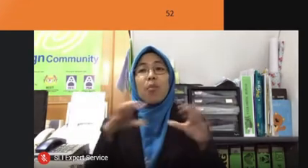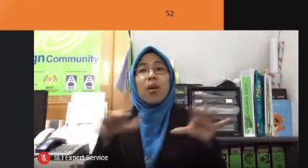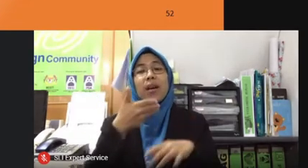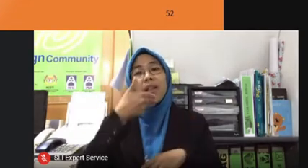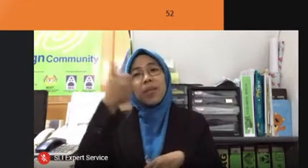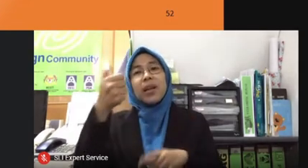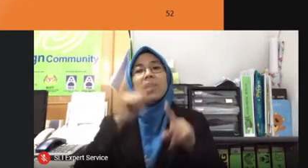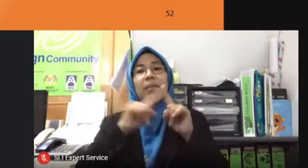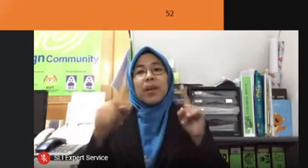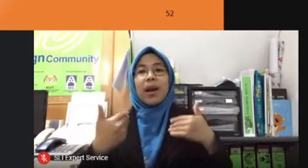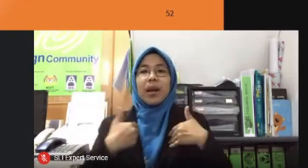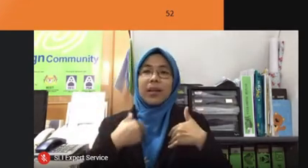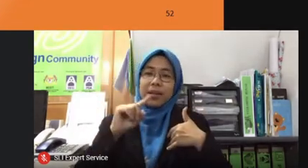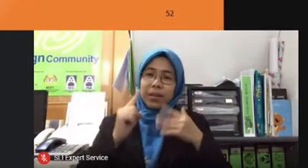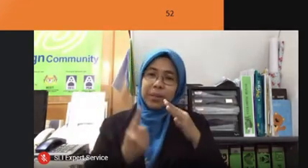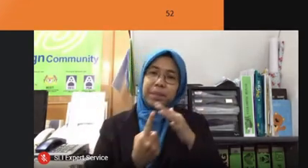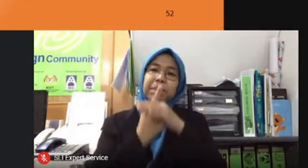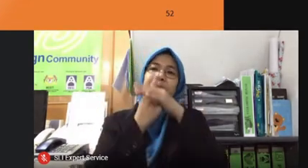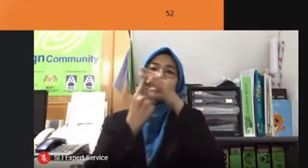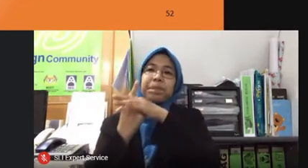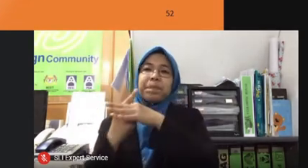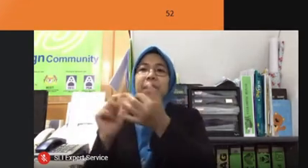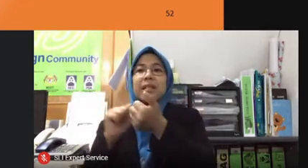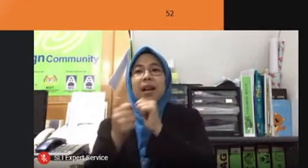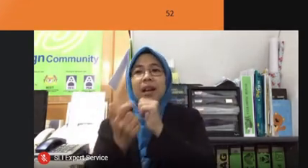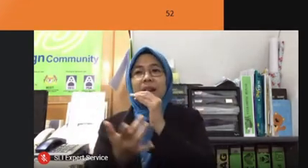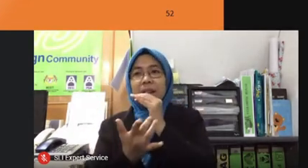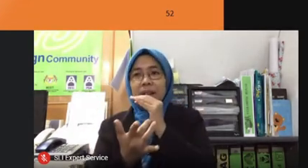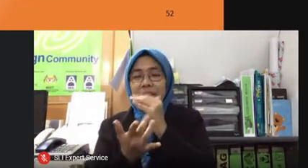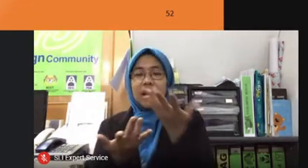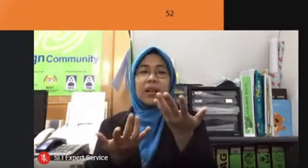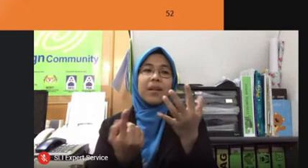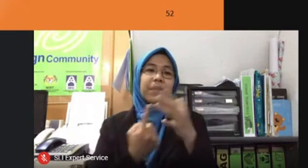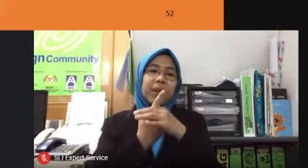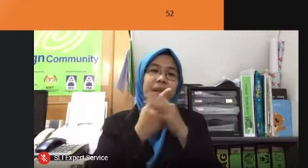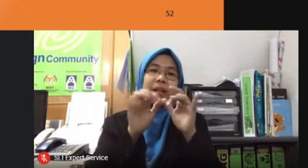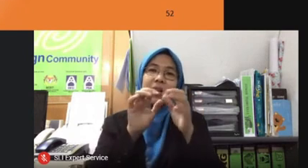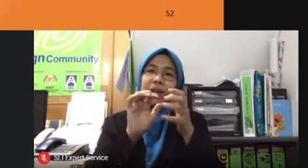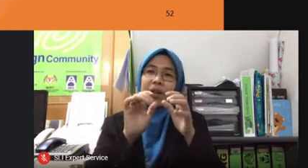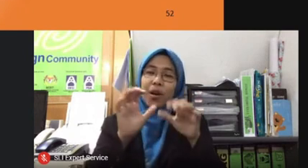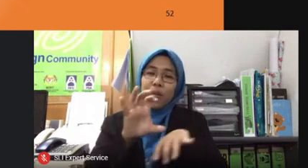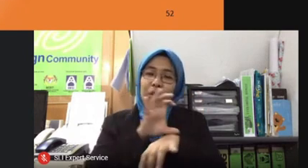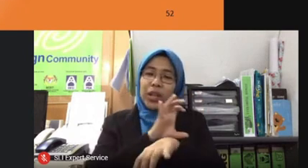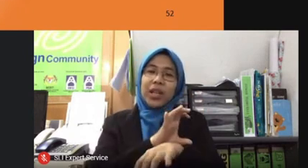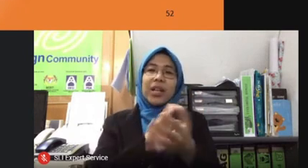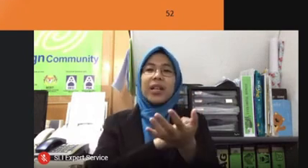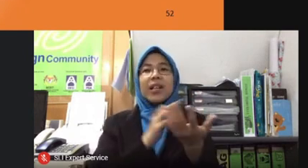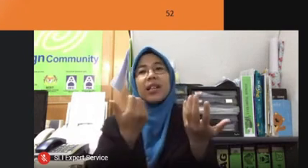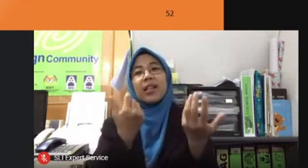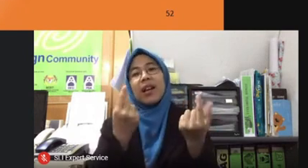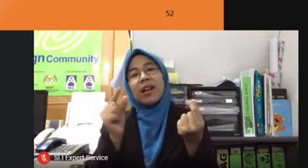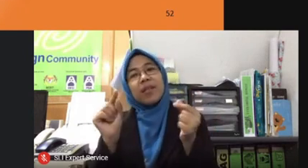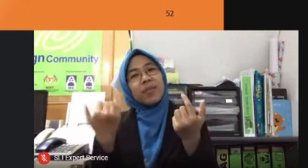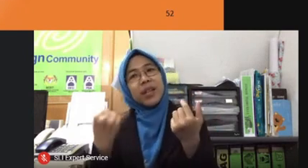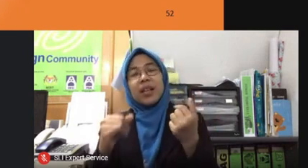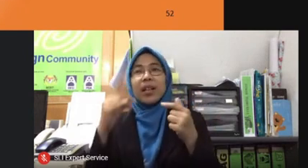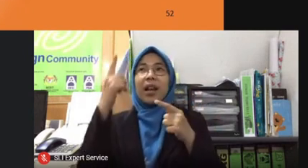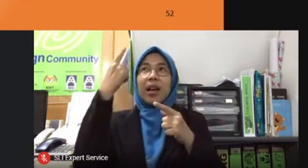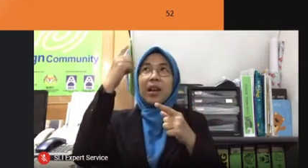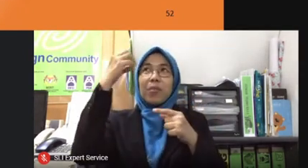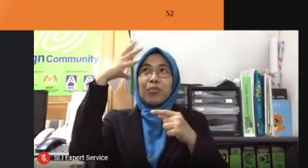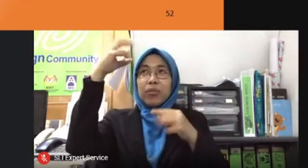kadang-kadang ada saja masalah teknikal, masalah komputer tak jalan, masalah lampu lilak-lilak